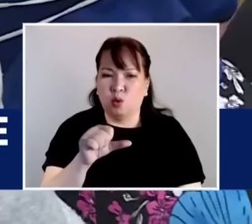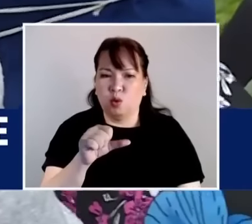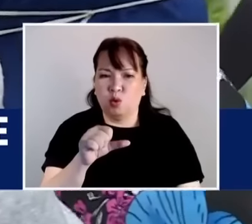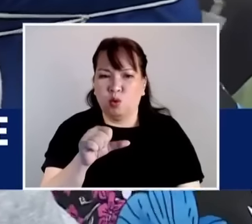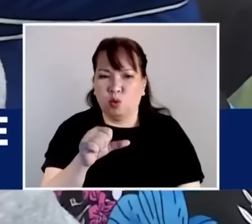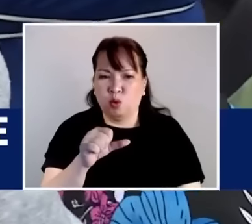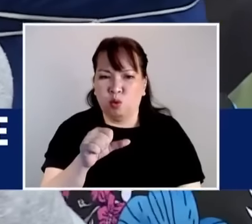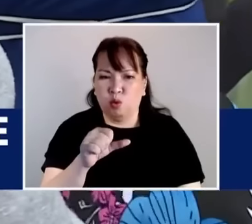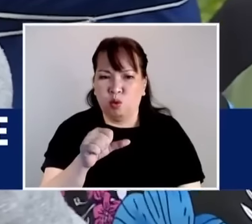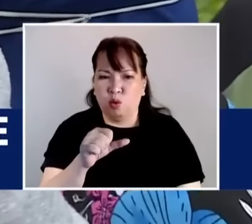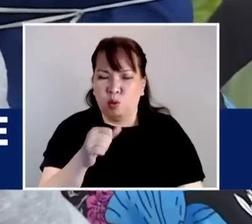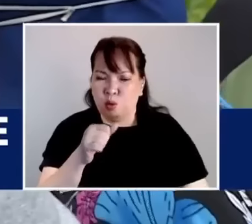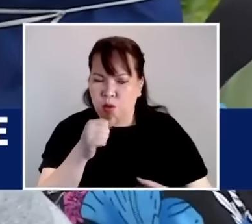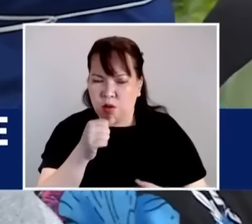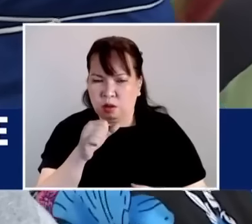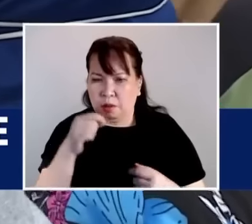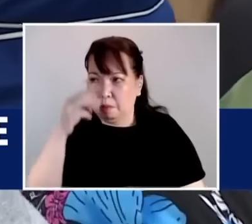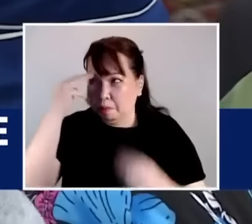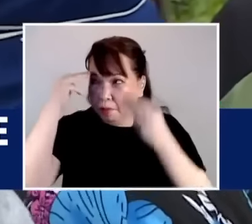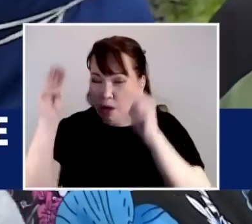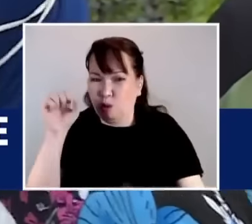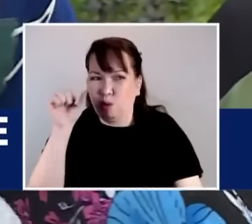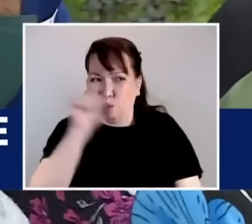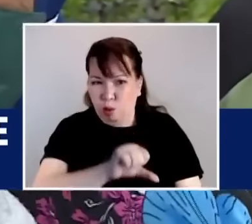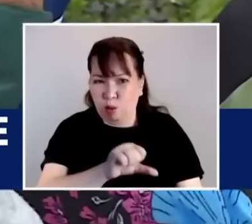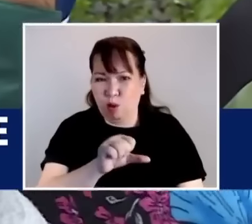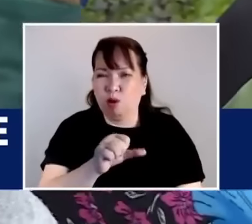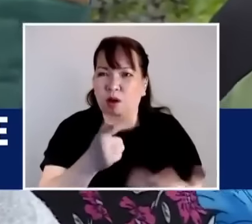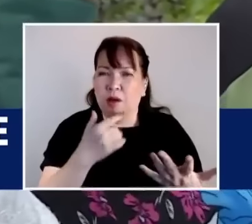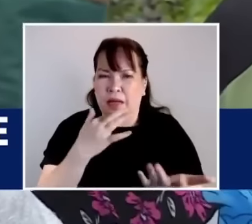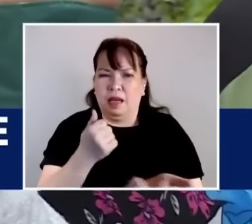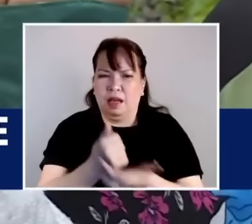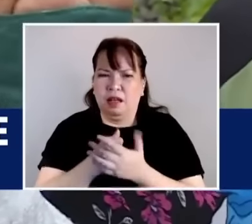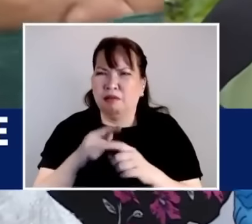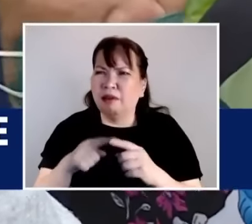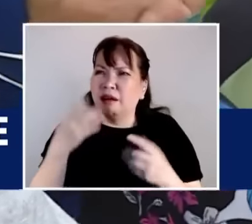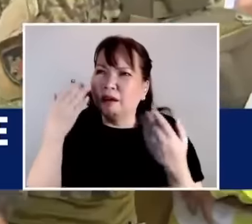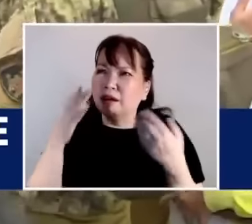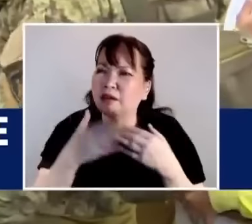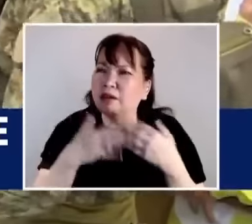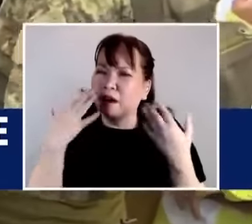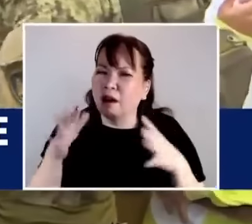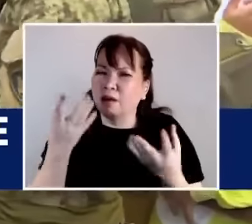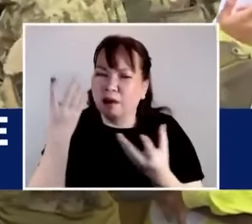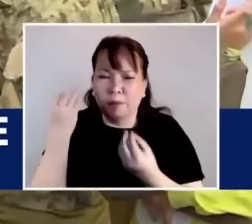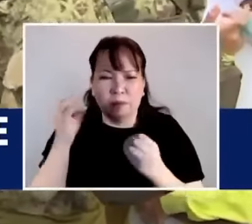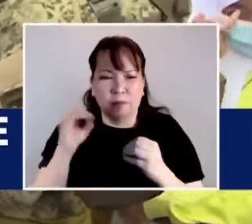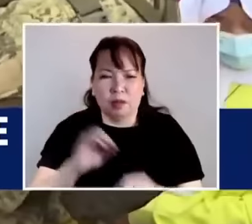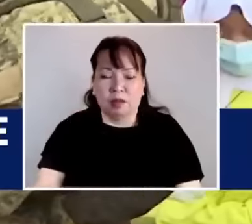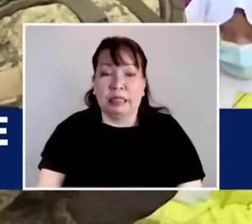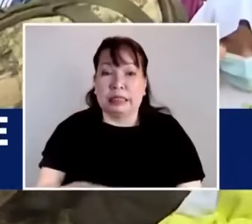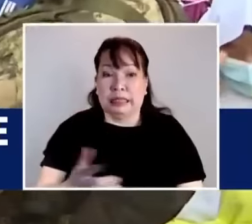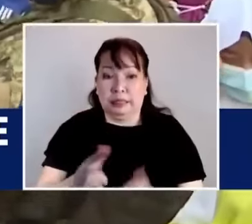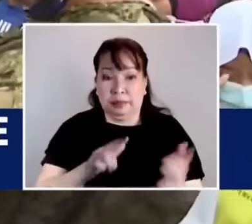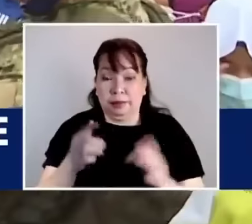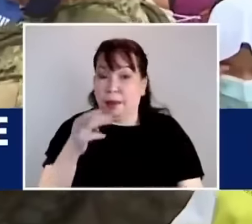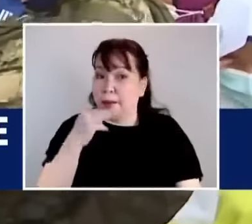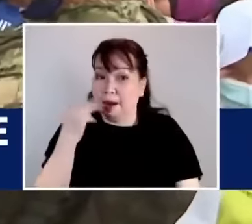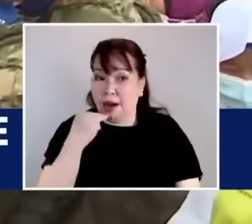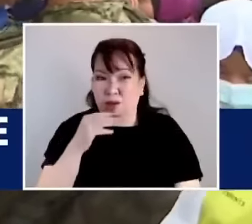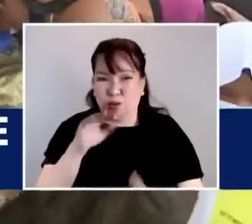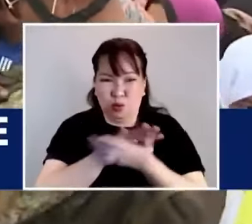ano, mayor namin, na iwan ko lang. Hindi namin alam. Kung sa Marawi gulo sa presinto,